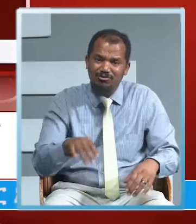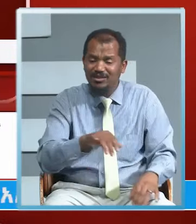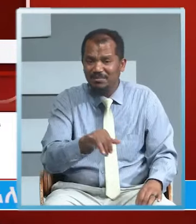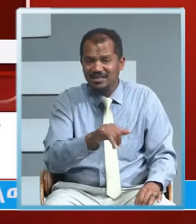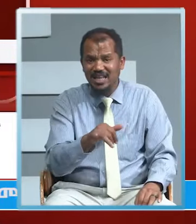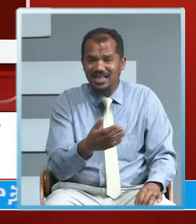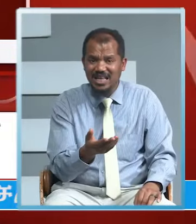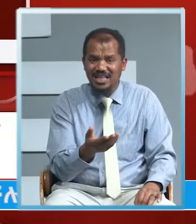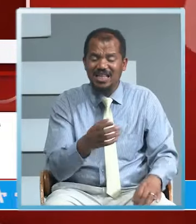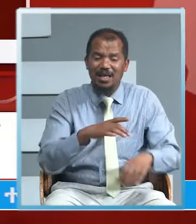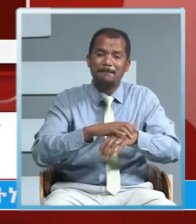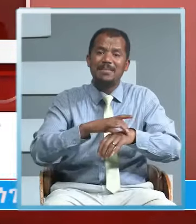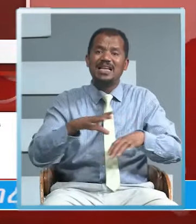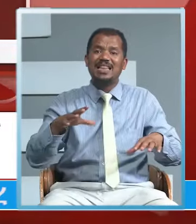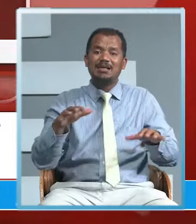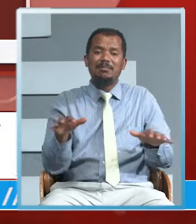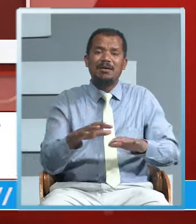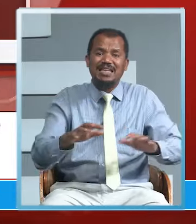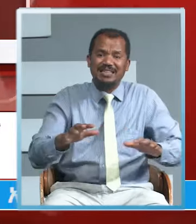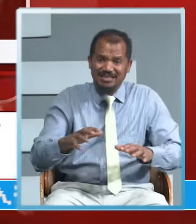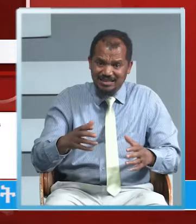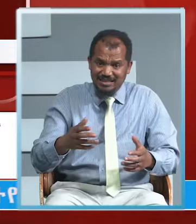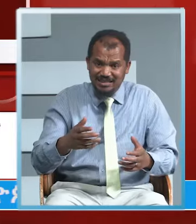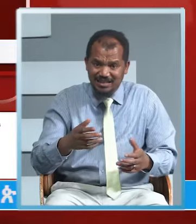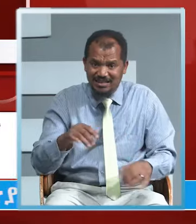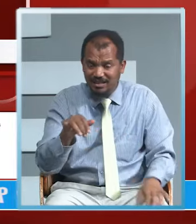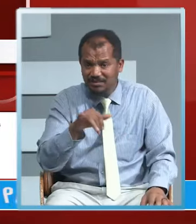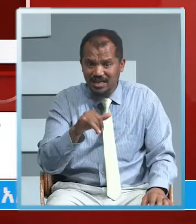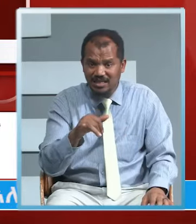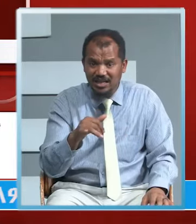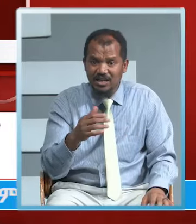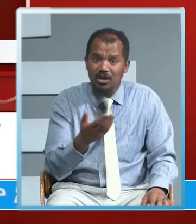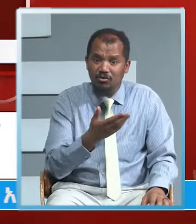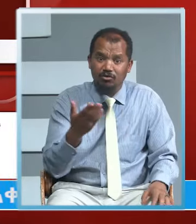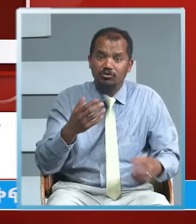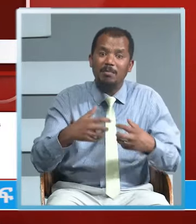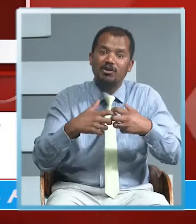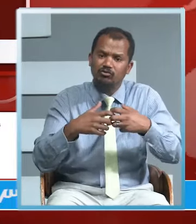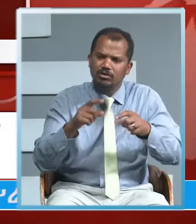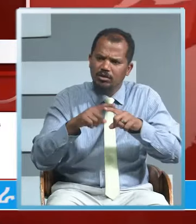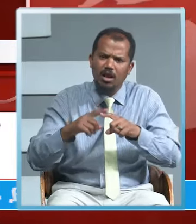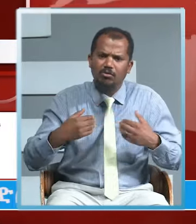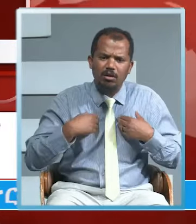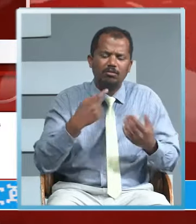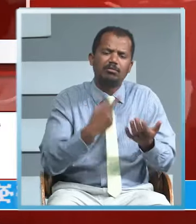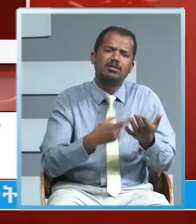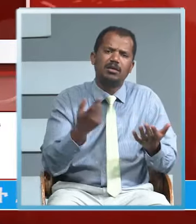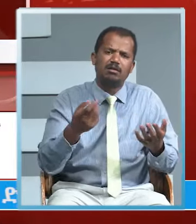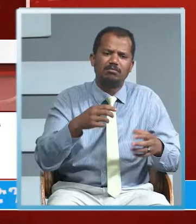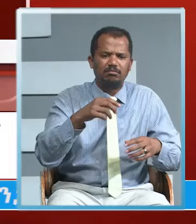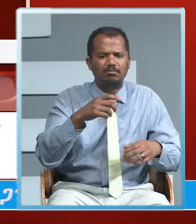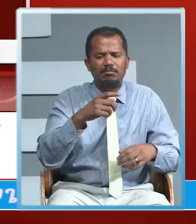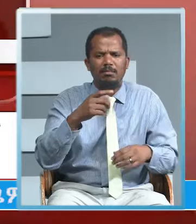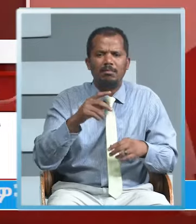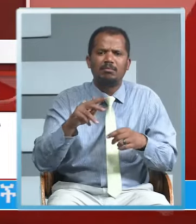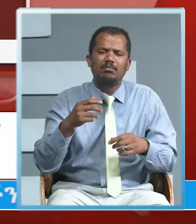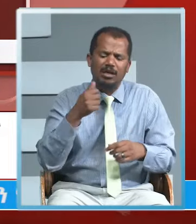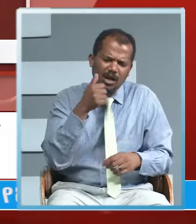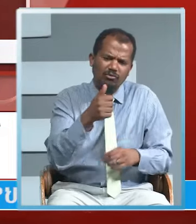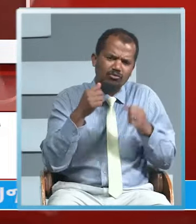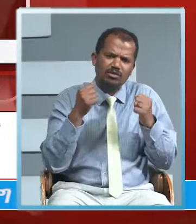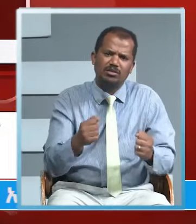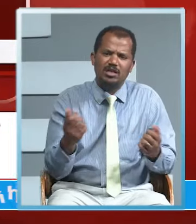እንደ መሬት መንቀጥቀጫ ሪክተር ስኬሎች አይነት ነገሮች ካሉ በዛ ማኔጅ የግድ ስፔሻላይስት ይጠይቃል ማለት ነው፣